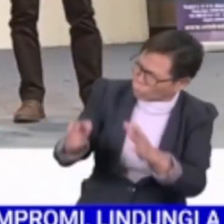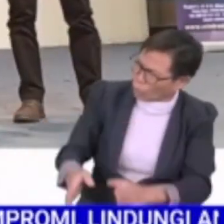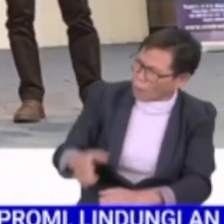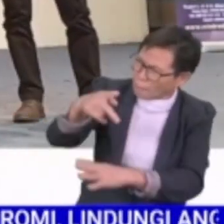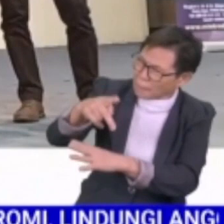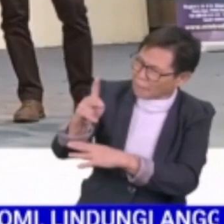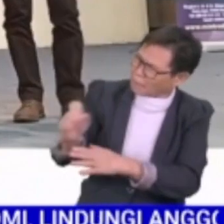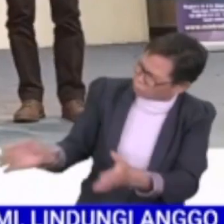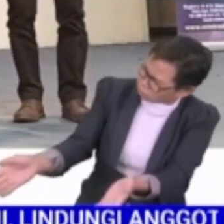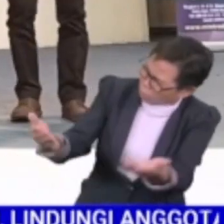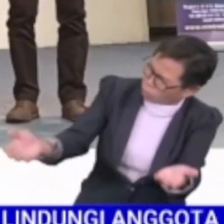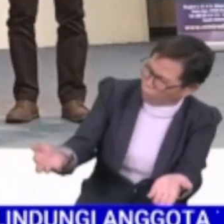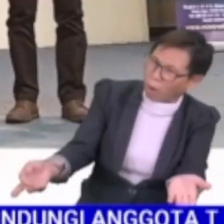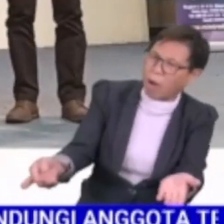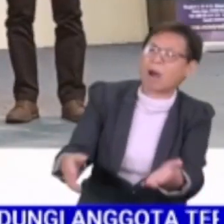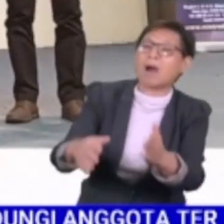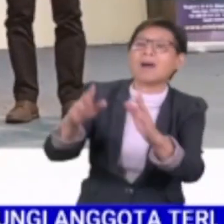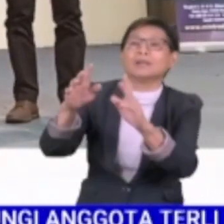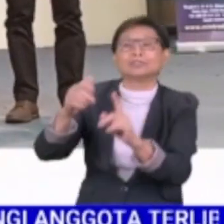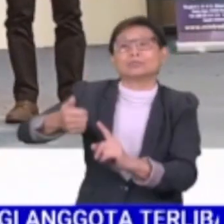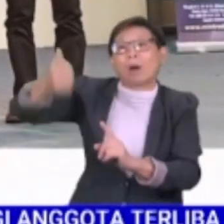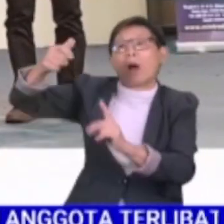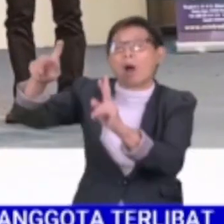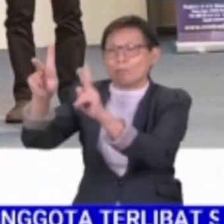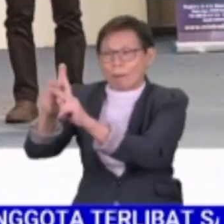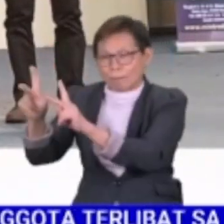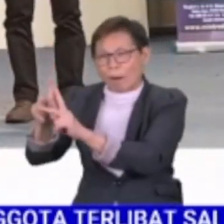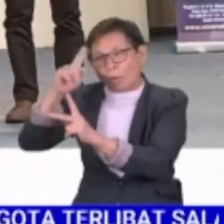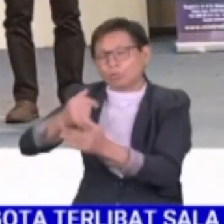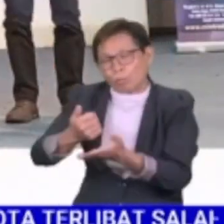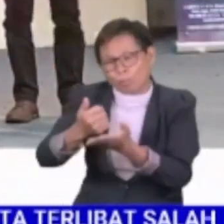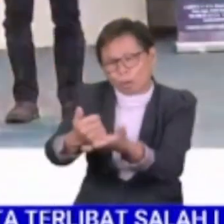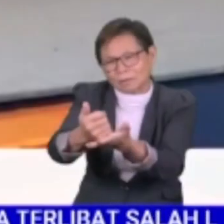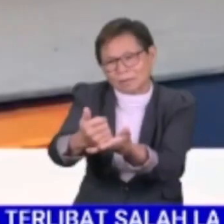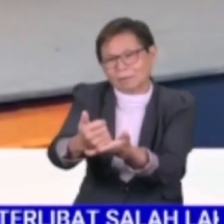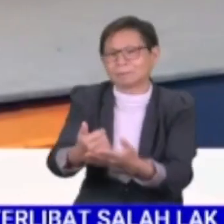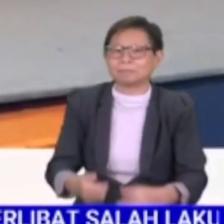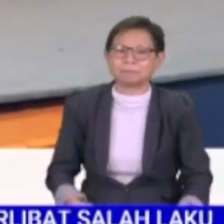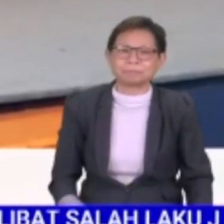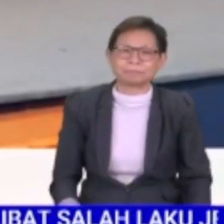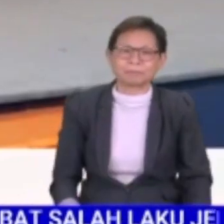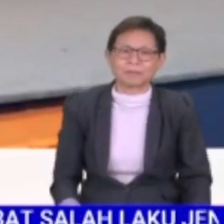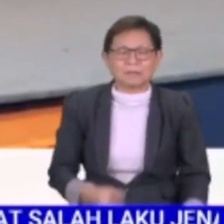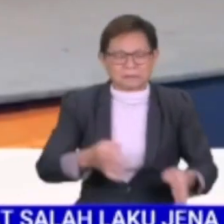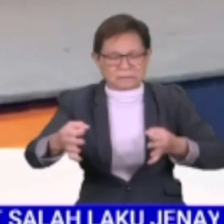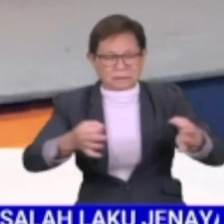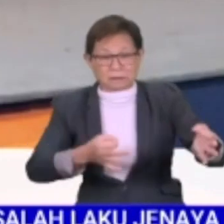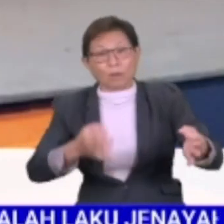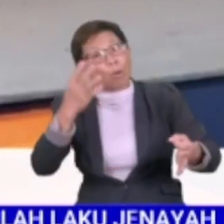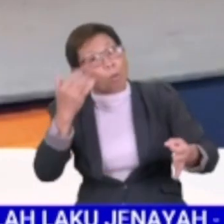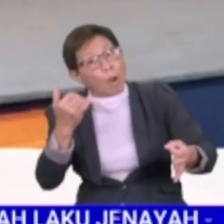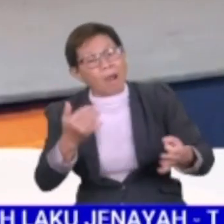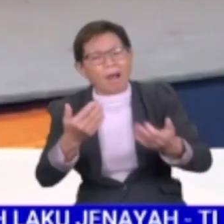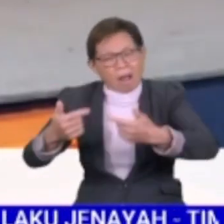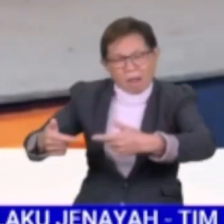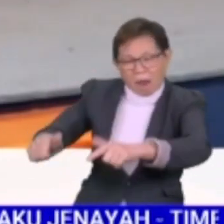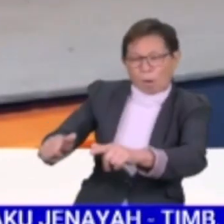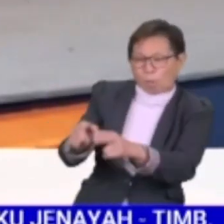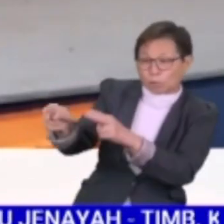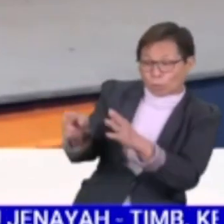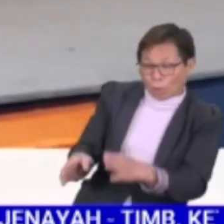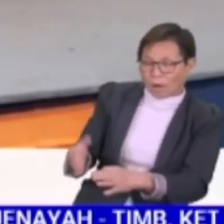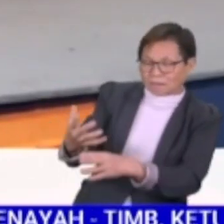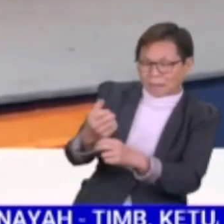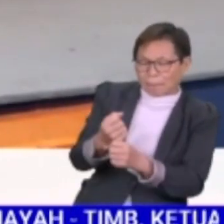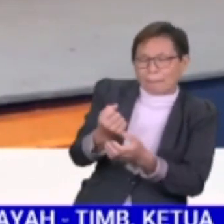Usahawan PGS terutama di luar Bandar untuk dibantu secara formalisasi jelasnya ia bagi membuka ruang usaha